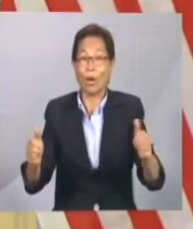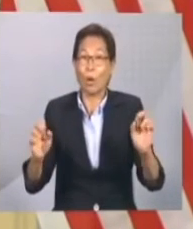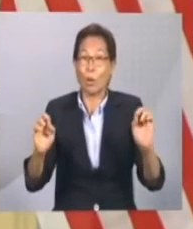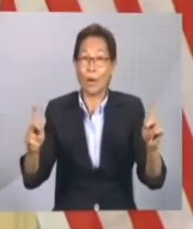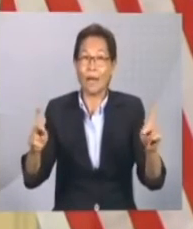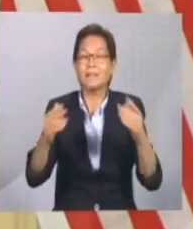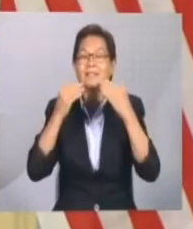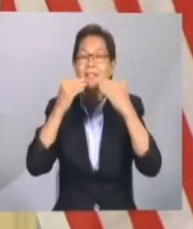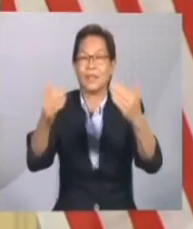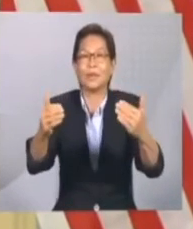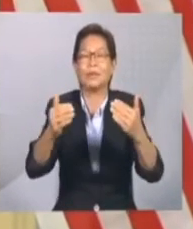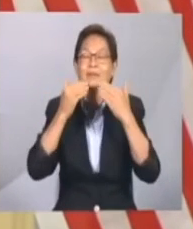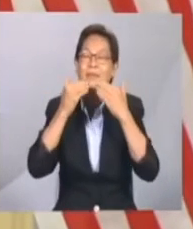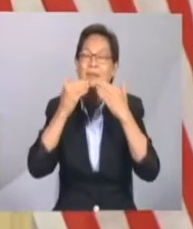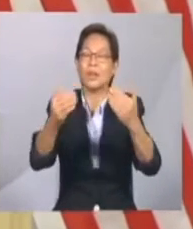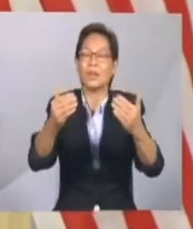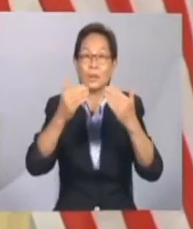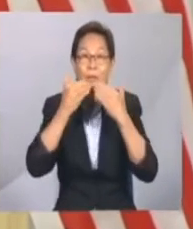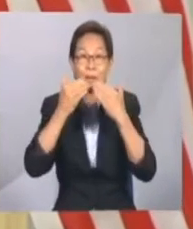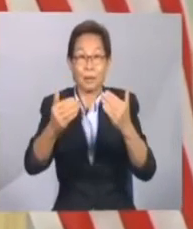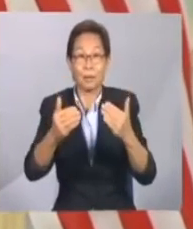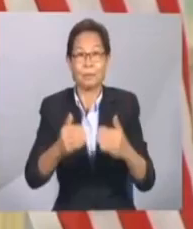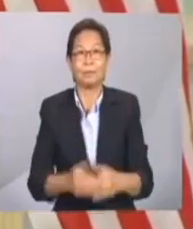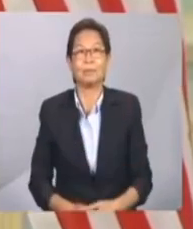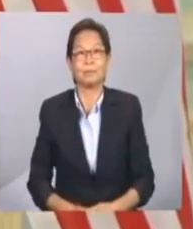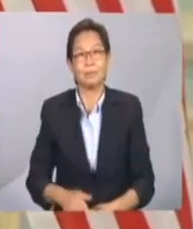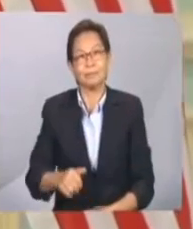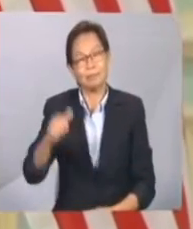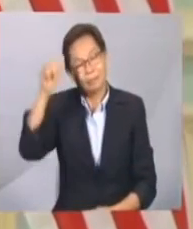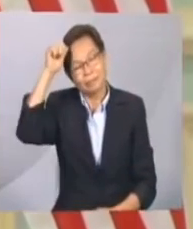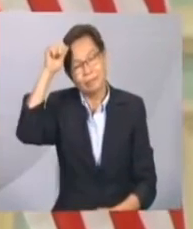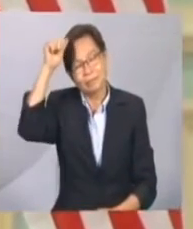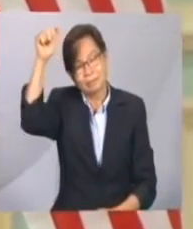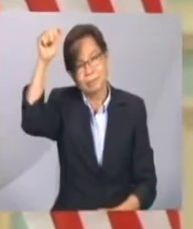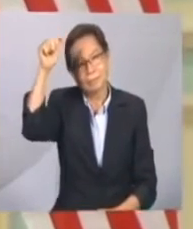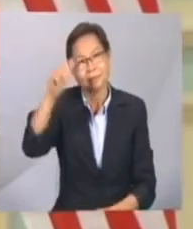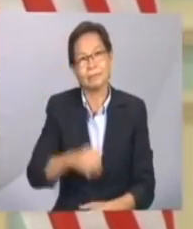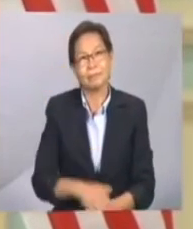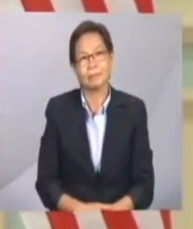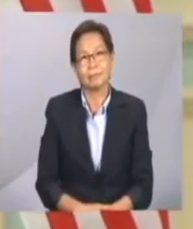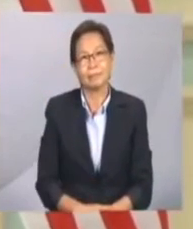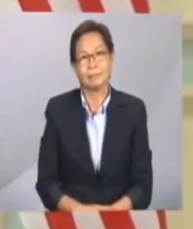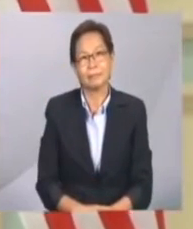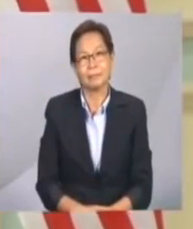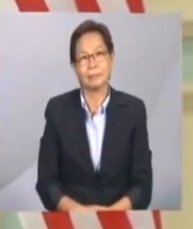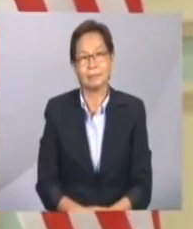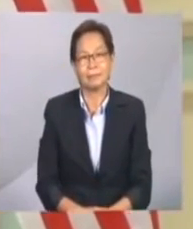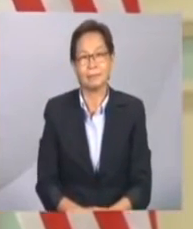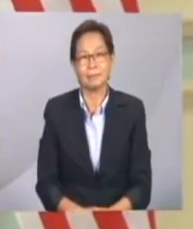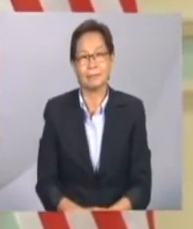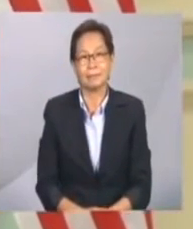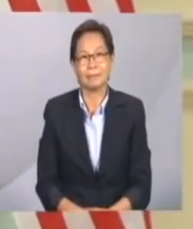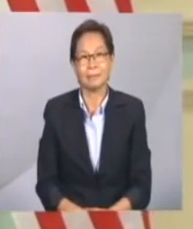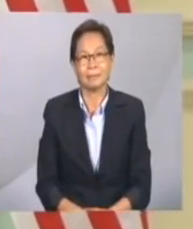Alright. Terima kasih. Assalamualaikum warahmatullahi wabarakatuh.